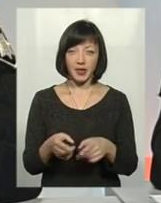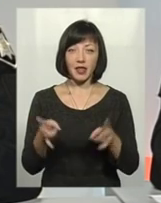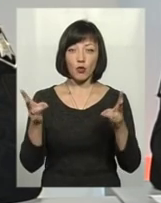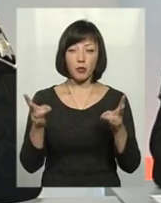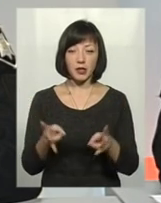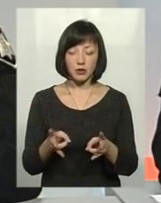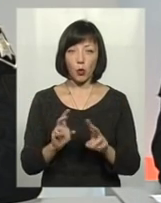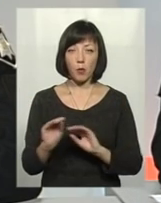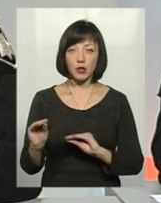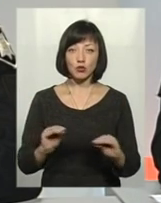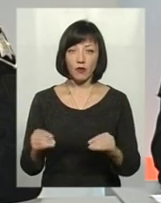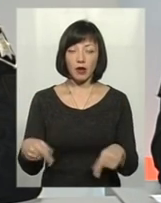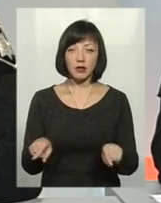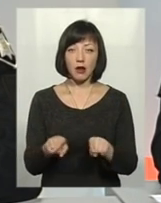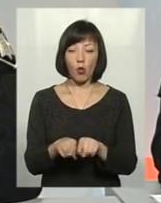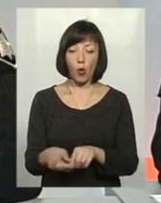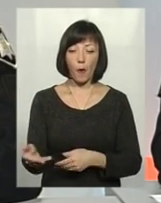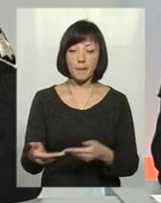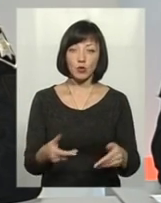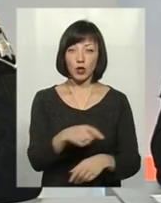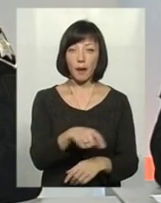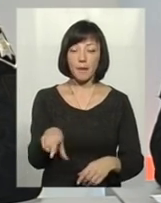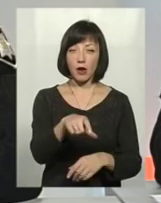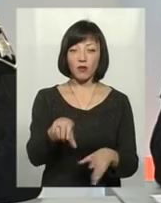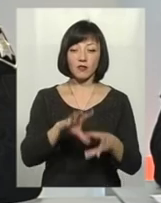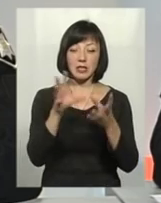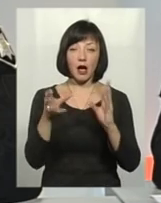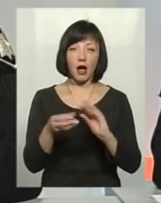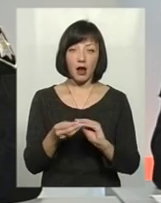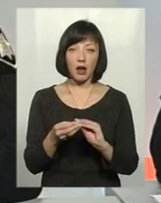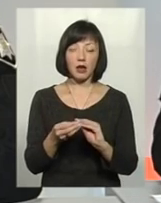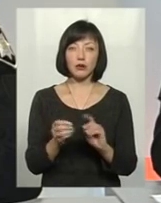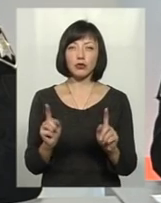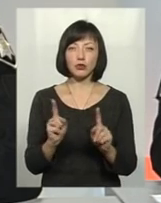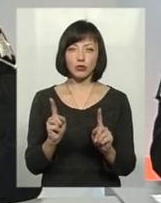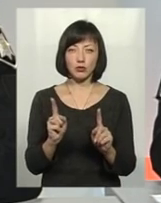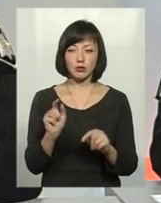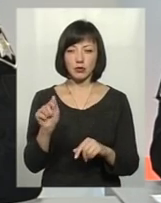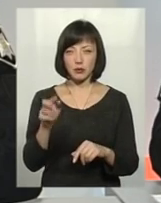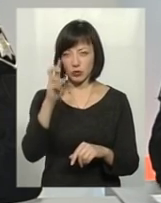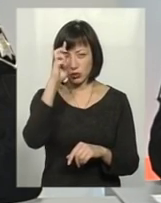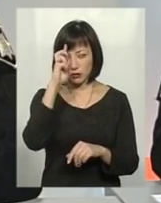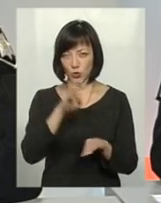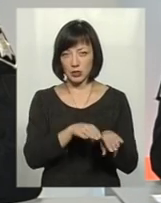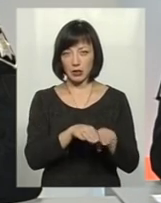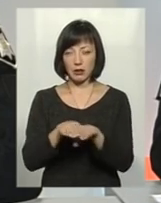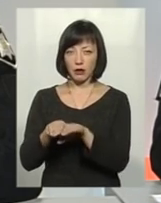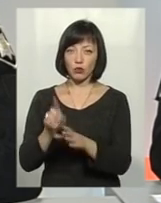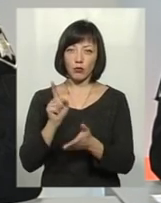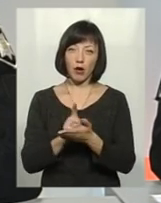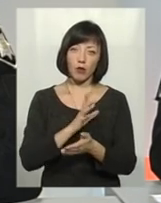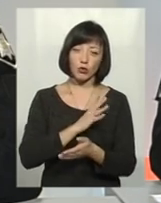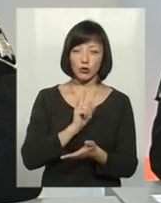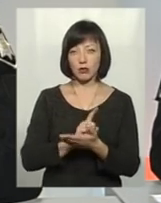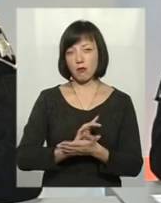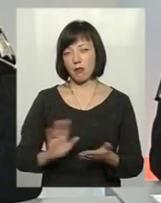необхідністю облаштування такого пішохідного переходу і взагалі, чи він там згідно державного стандарту має бути чи не